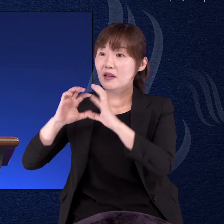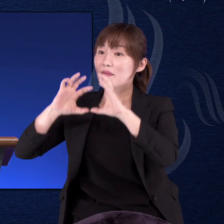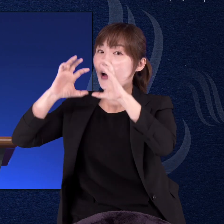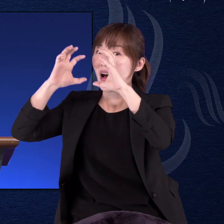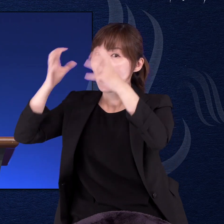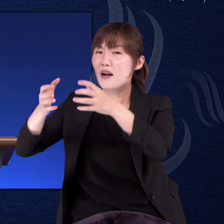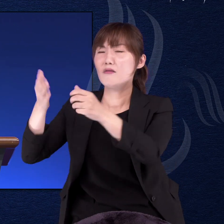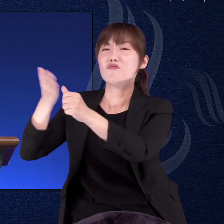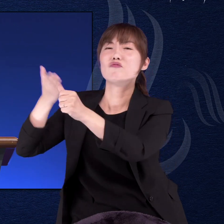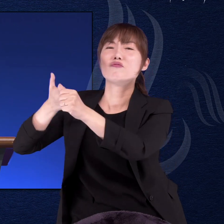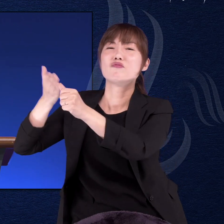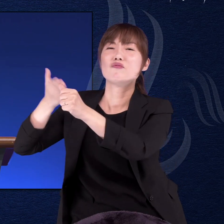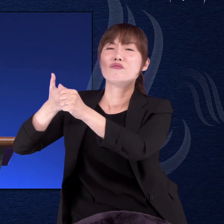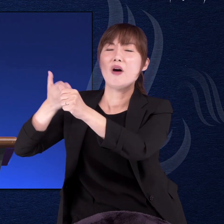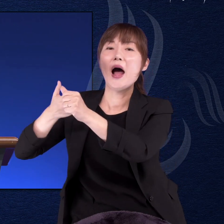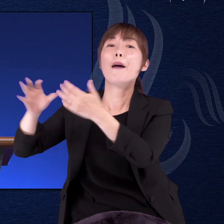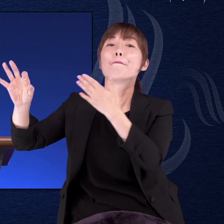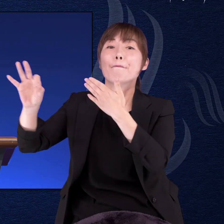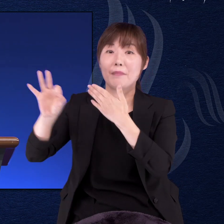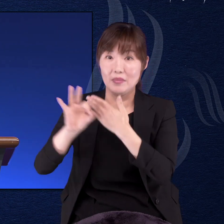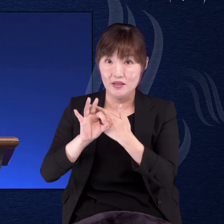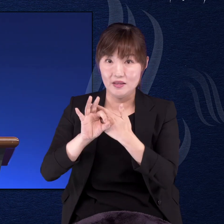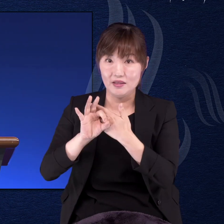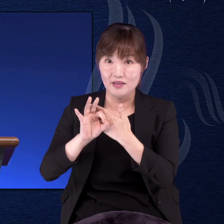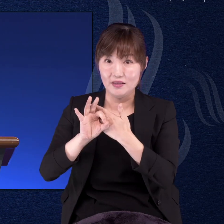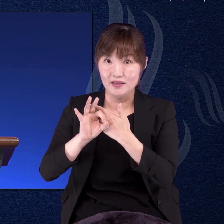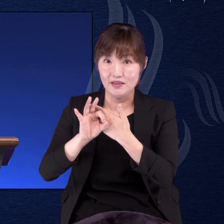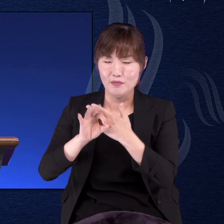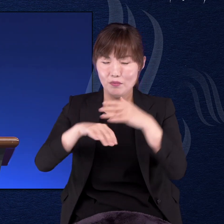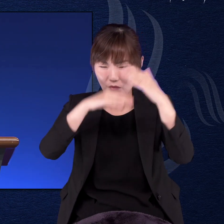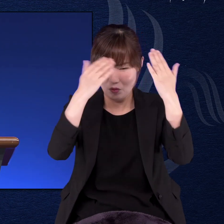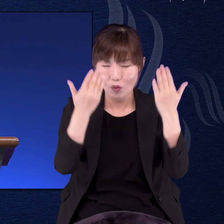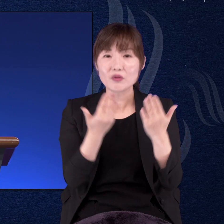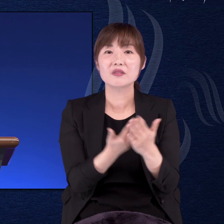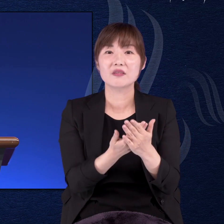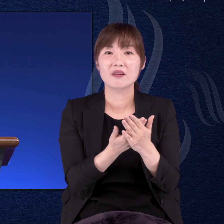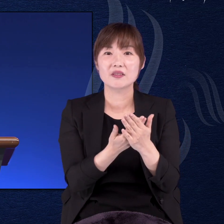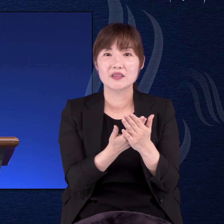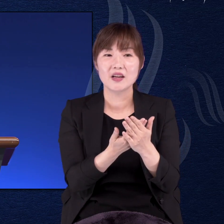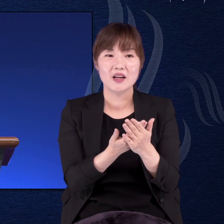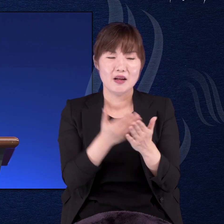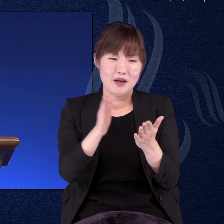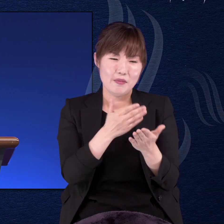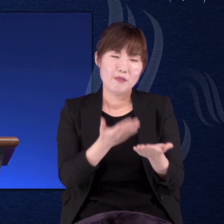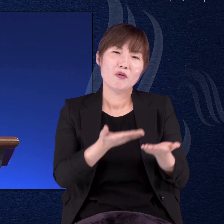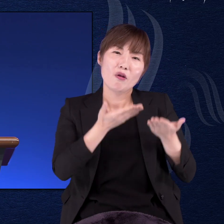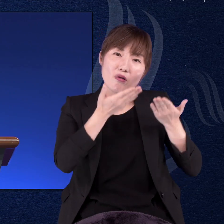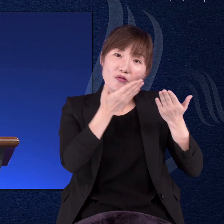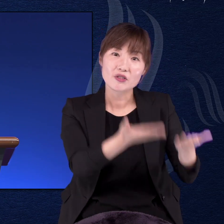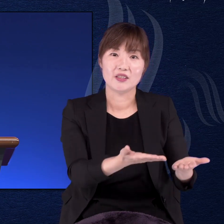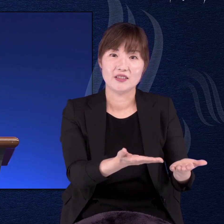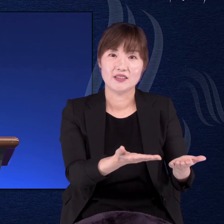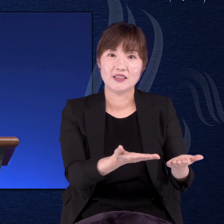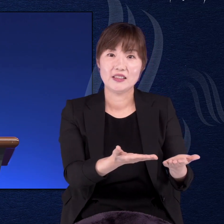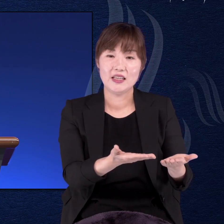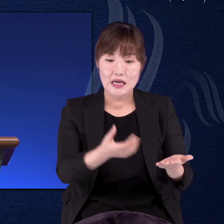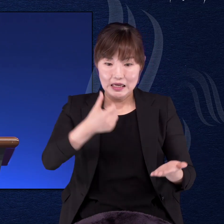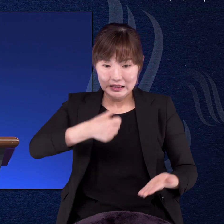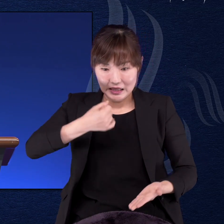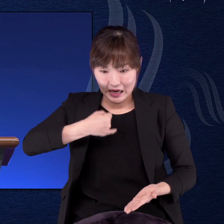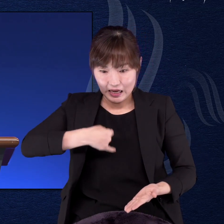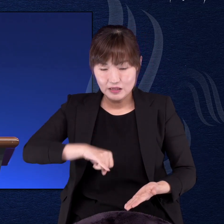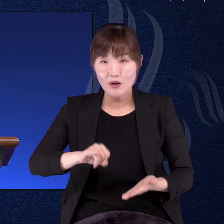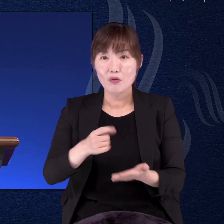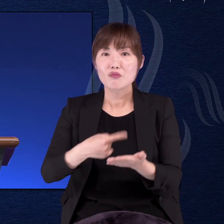먼저 그의 나라와 그의 의를 구하는 기도를 하셔야 됩니다. 우리 자녀를 위해서도. 우리 자녀들이 먼저 그의